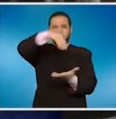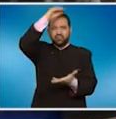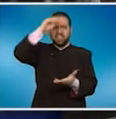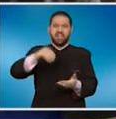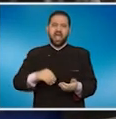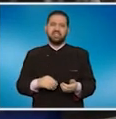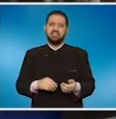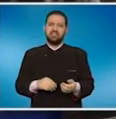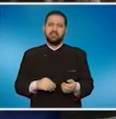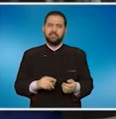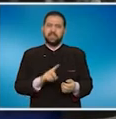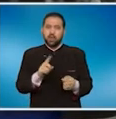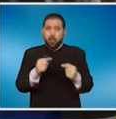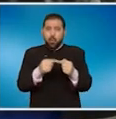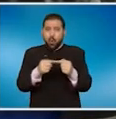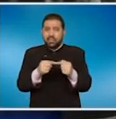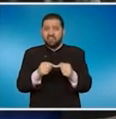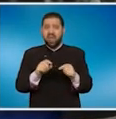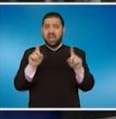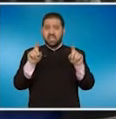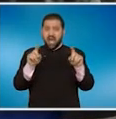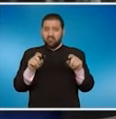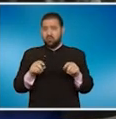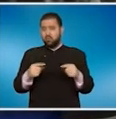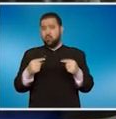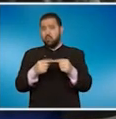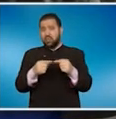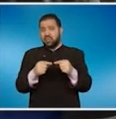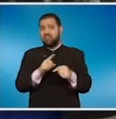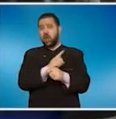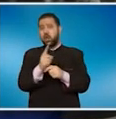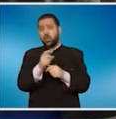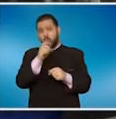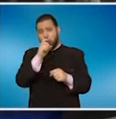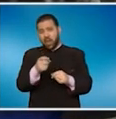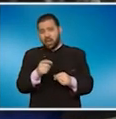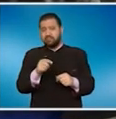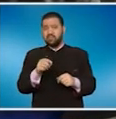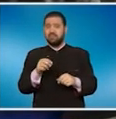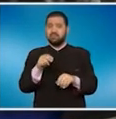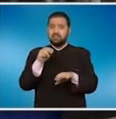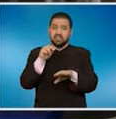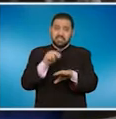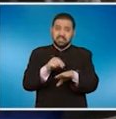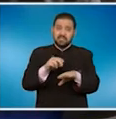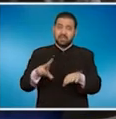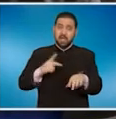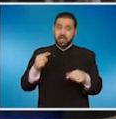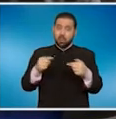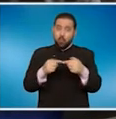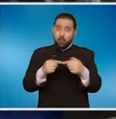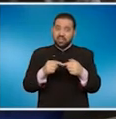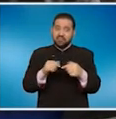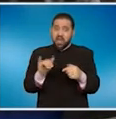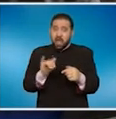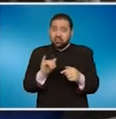în a se apropia de Dumnezeu, nu neapărat împotriva acelui lucru, acest gând, ci pentru apropiere de Dumnezeu, ei simt automat că există o împotrivire a